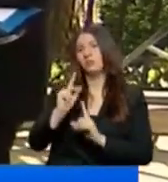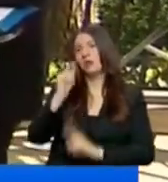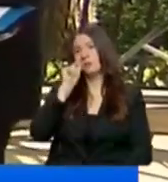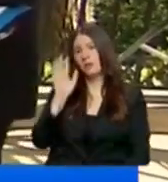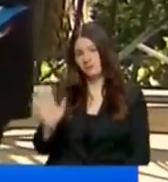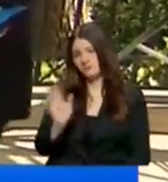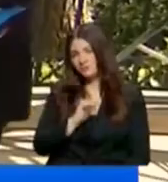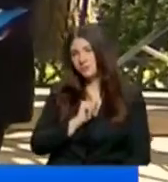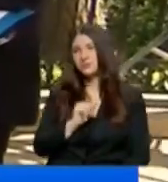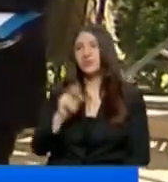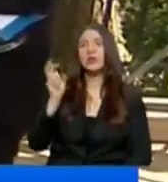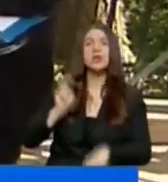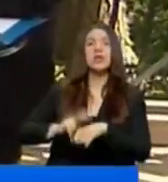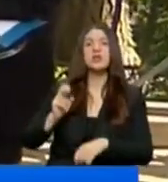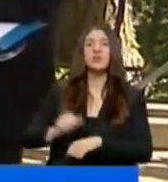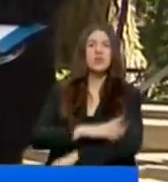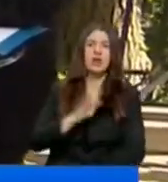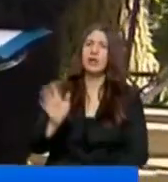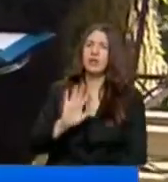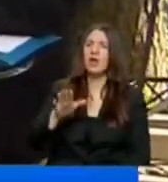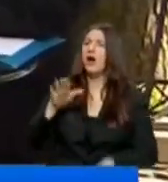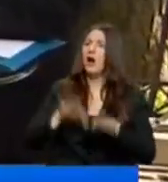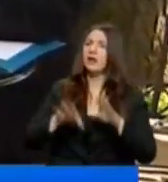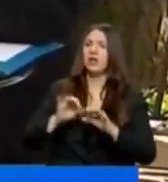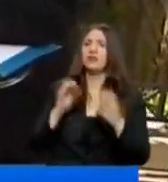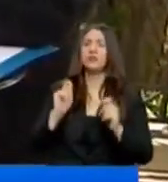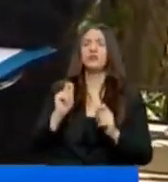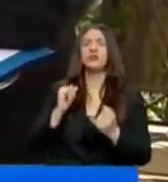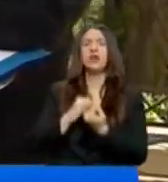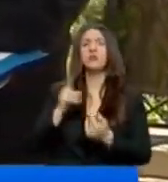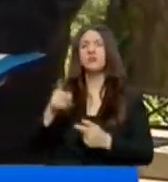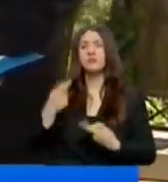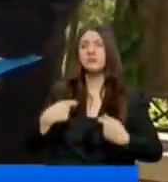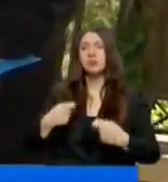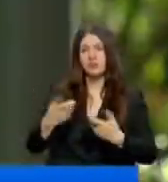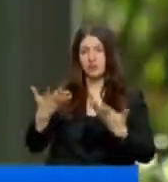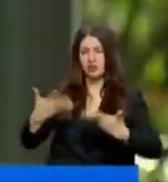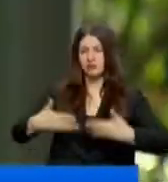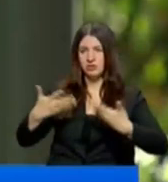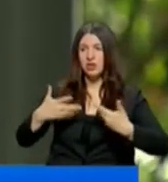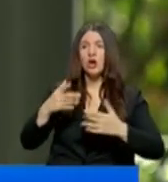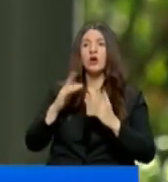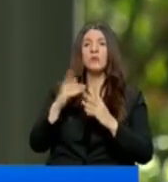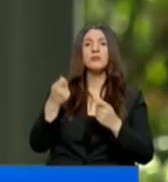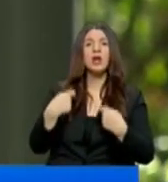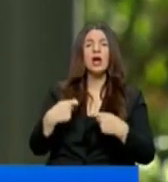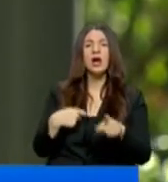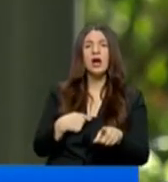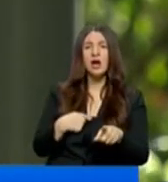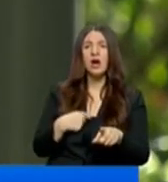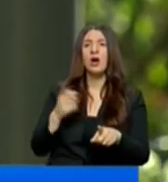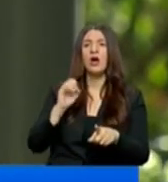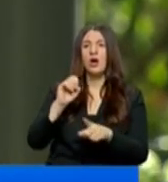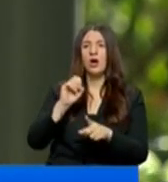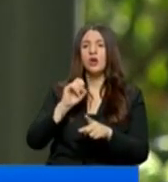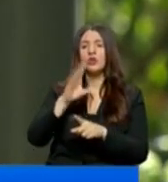Nasıl? İntikam duygusuyla değil. Adaletle çözeceğiz. Kardeşim bunun bir maliyetini çıkaracağız. Köprü kaça mal oldu kardeşim?